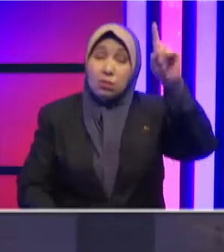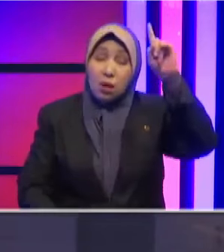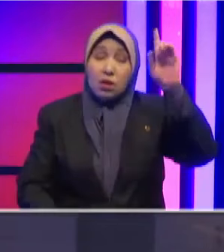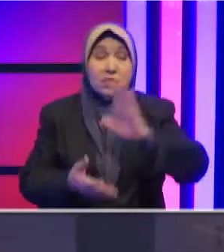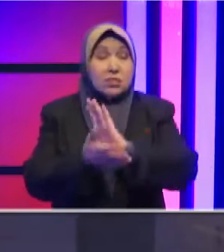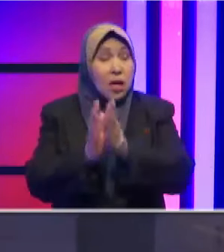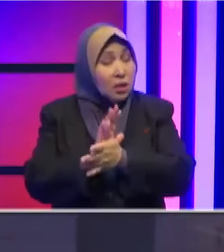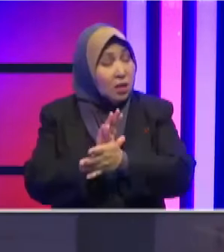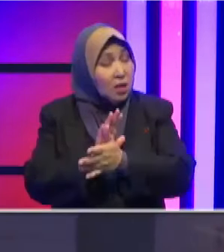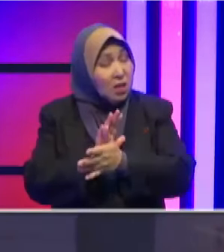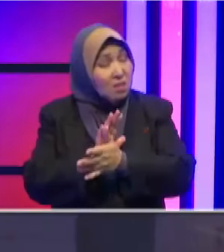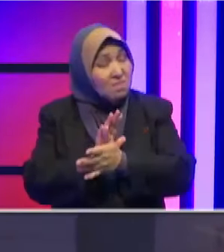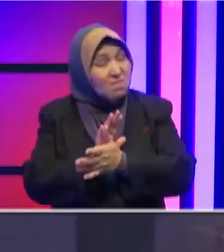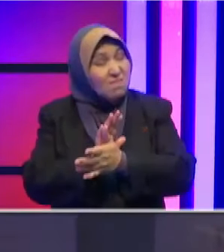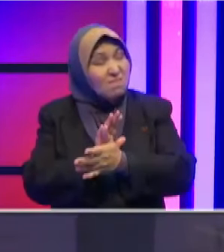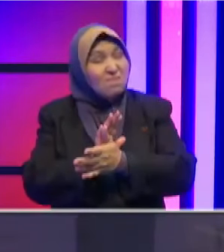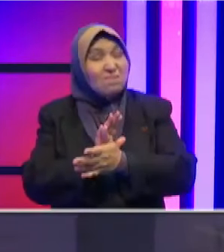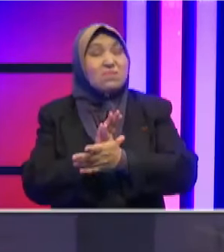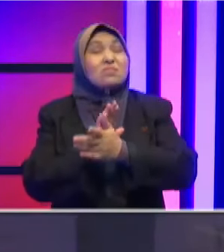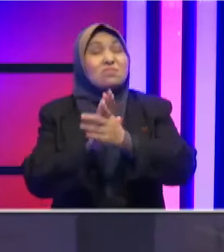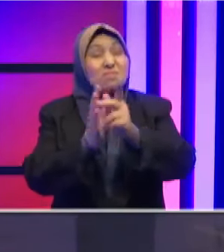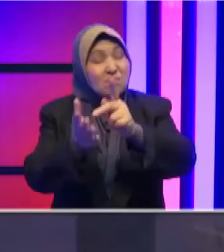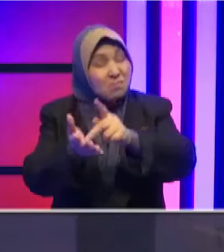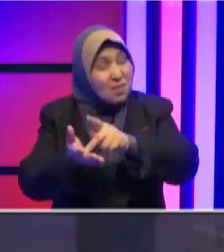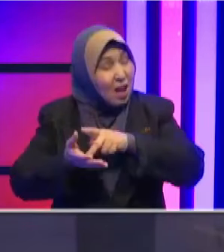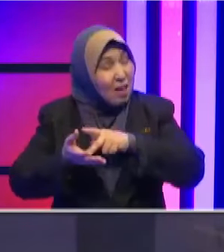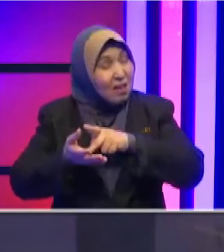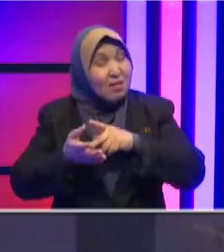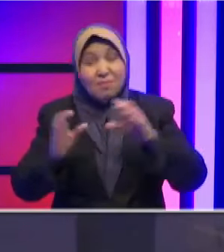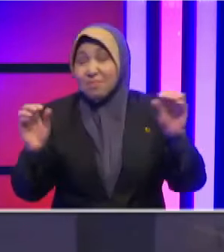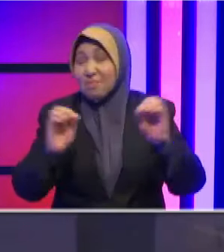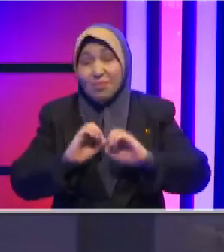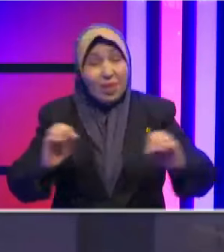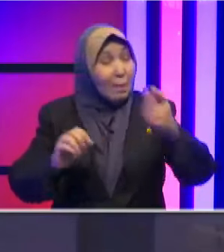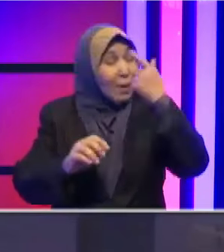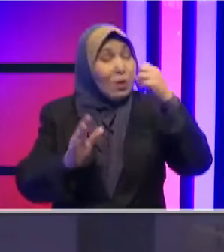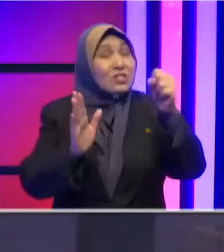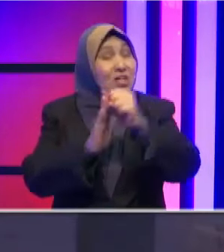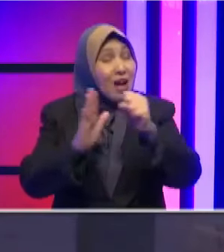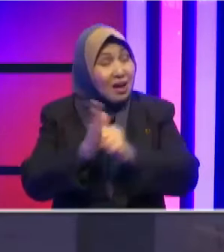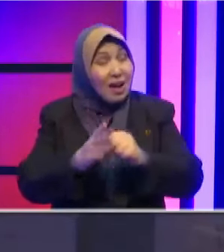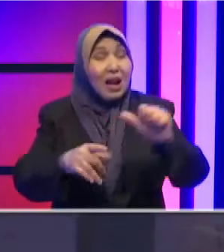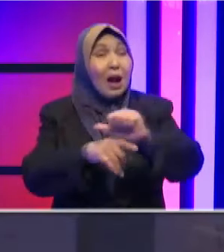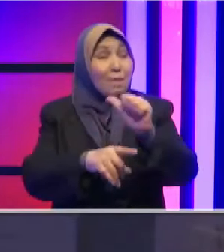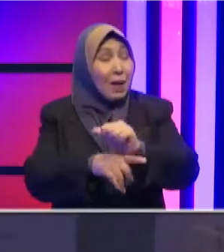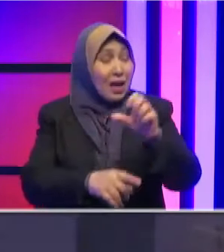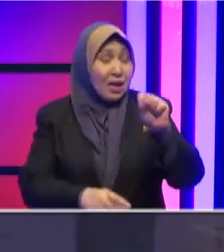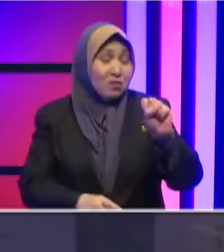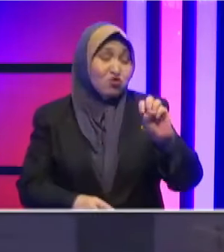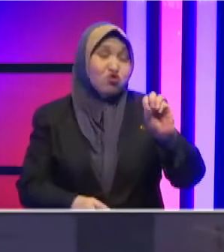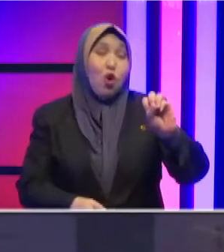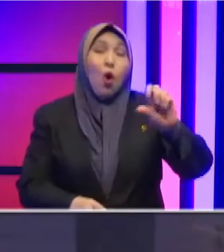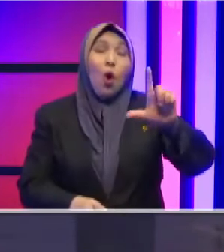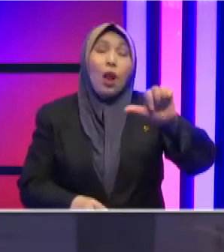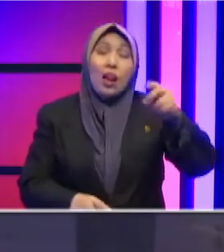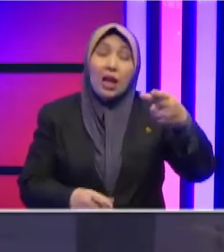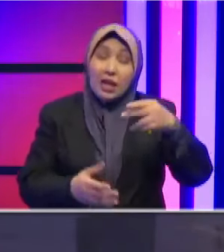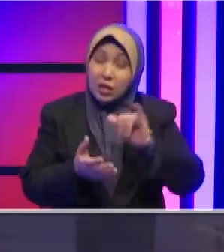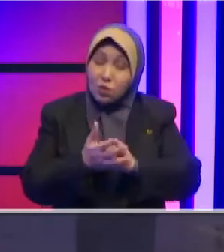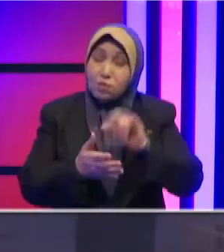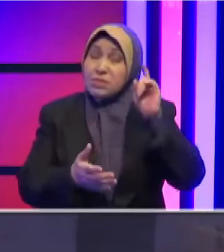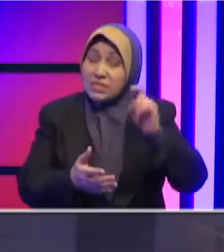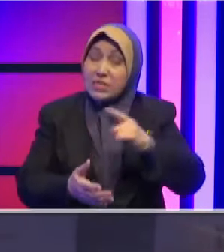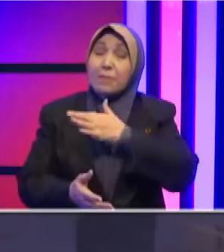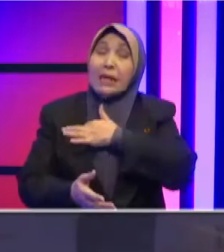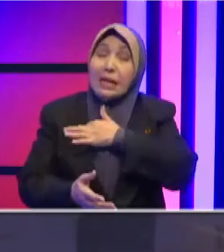maka ganjaran yang tidak diberikan kepada mereka sebab syarat amal shaleh itu adalah kena beriman kepada Allah subhanahuwata'ala